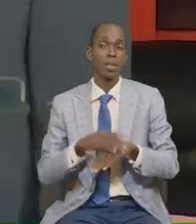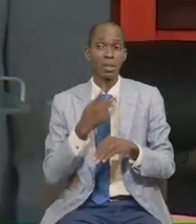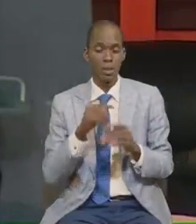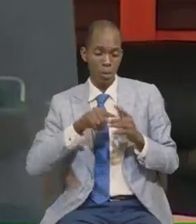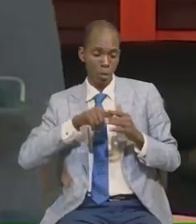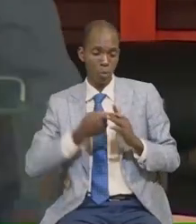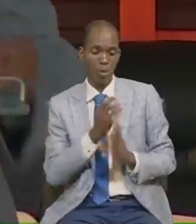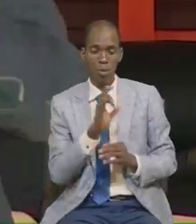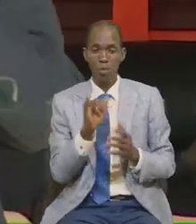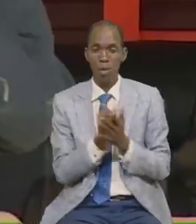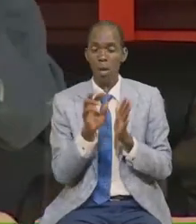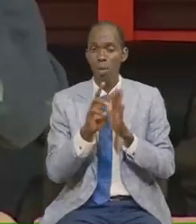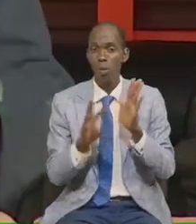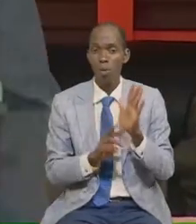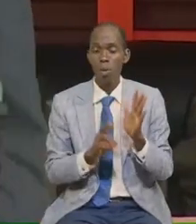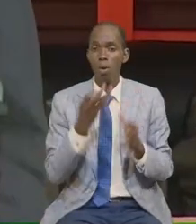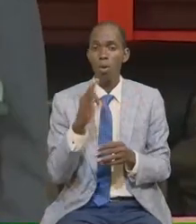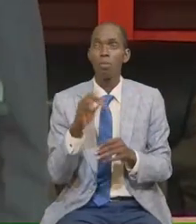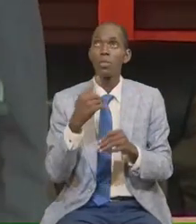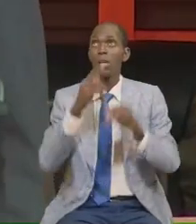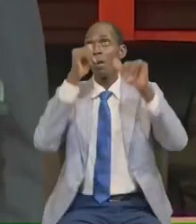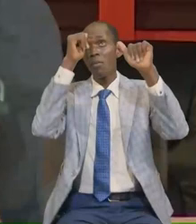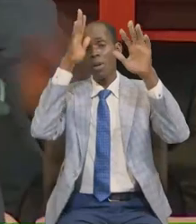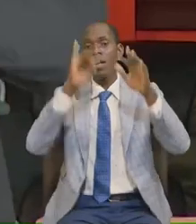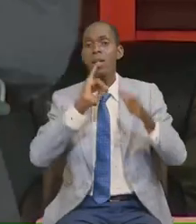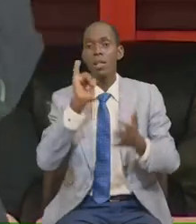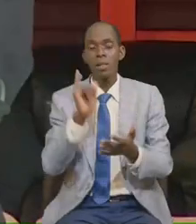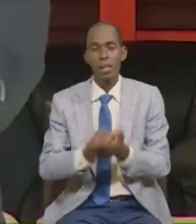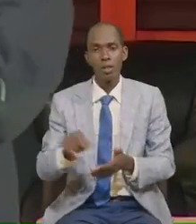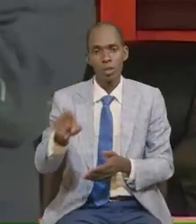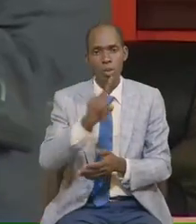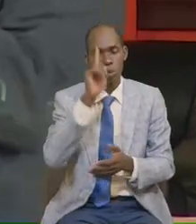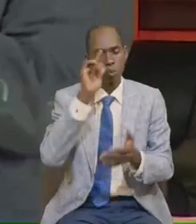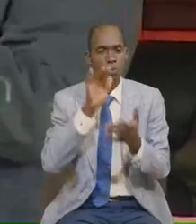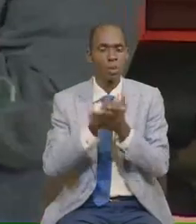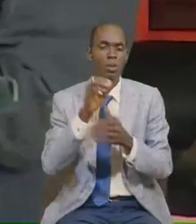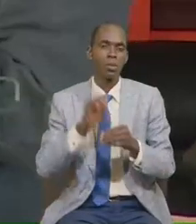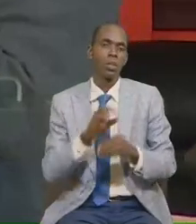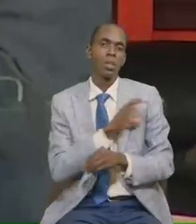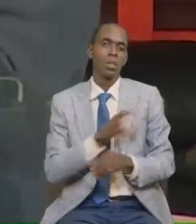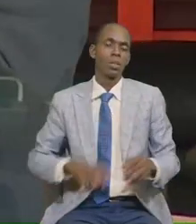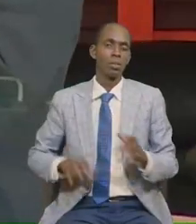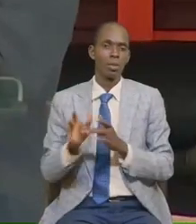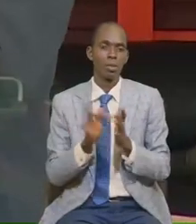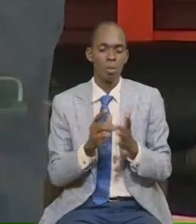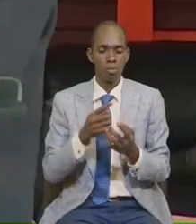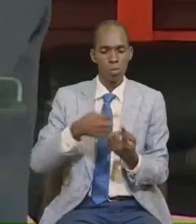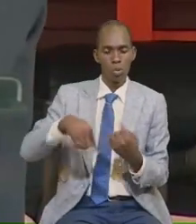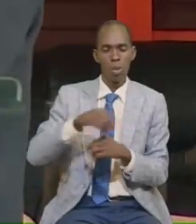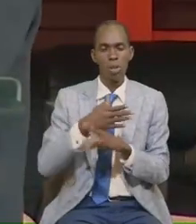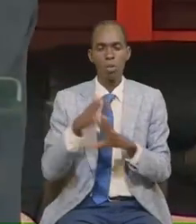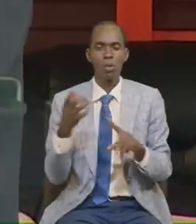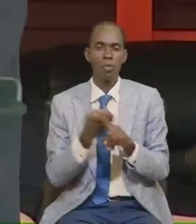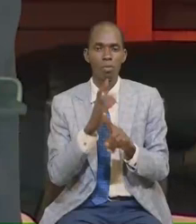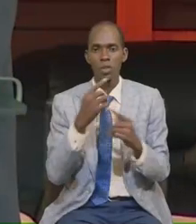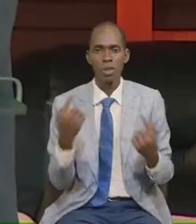du Père c'est de croire au Seigneur Jésus-Christ tu te détourne du péché tu te détournes